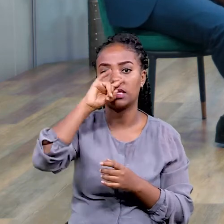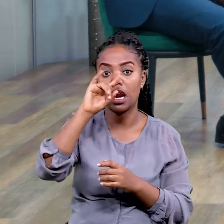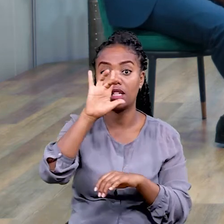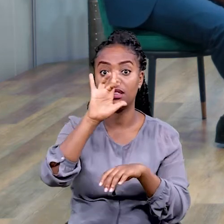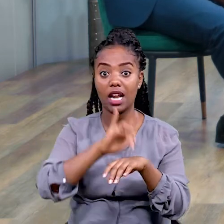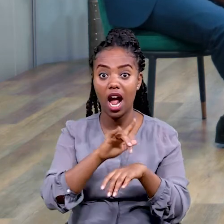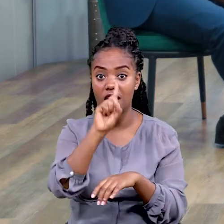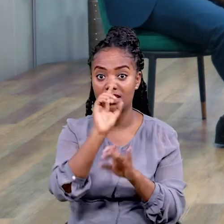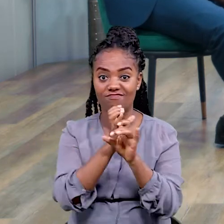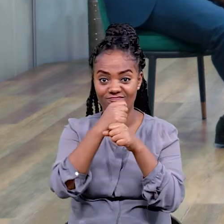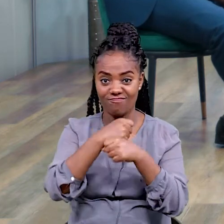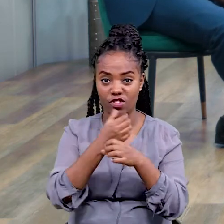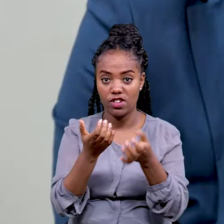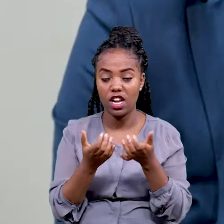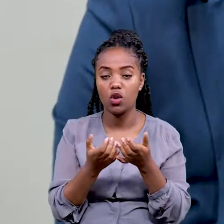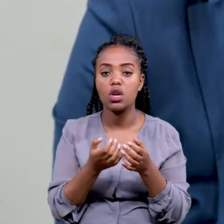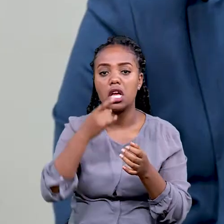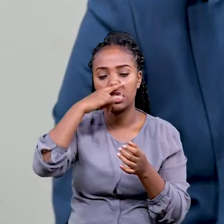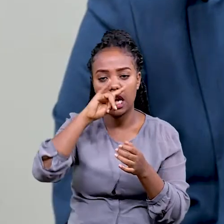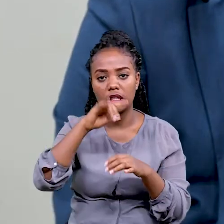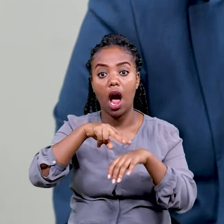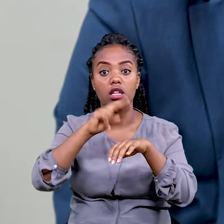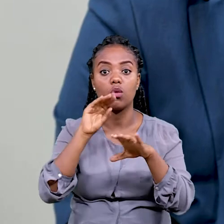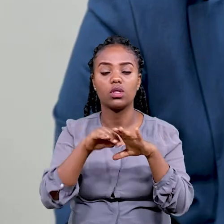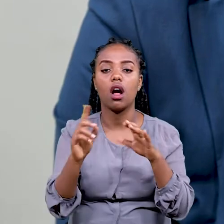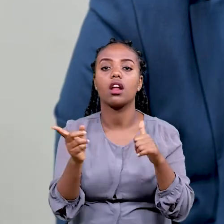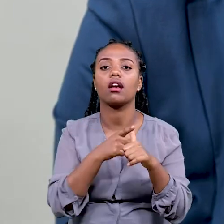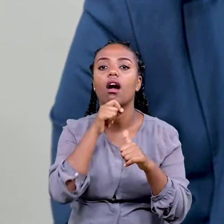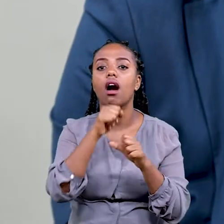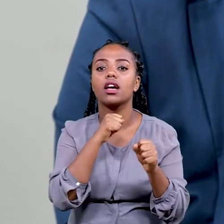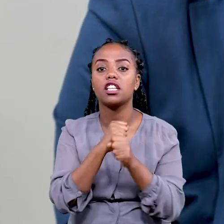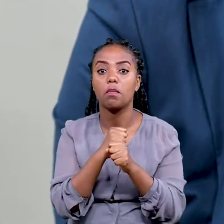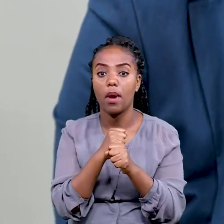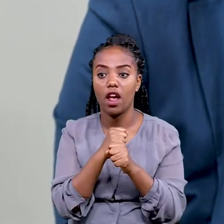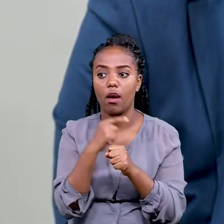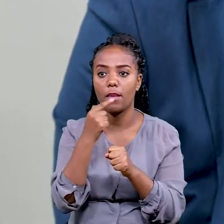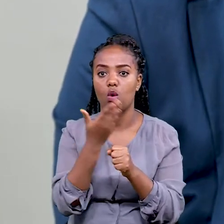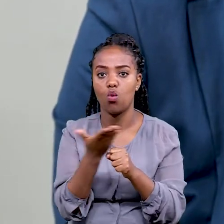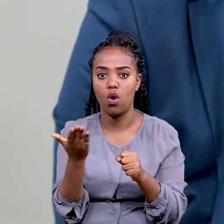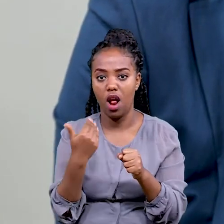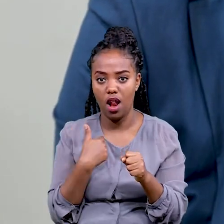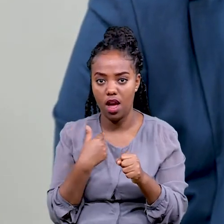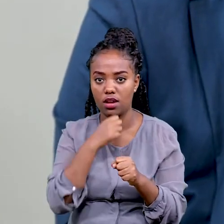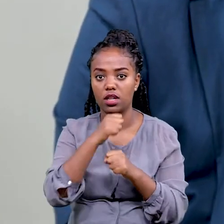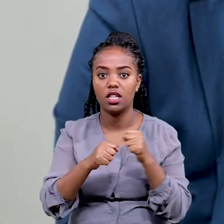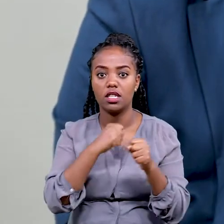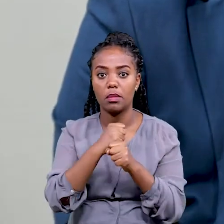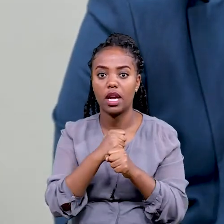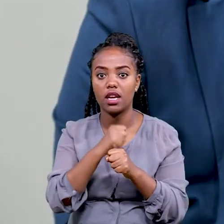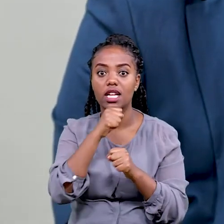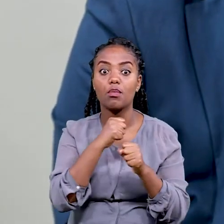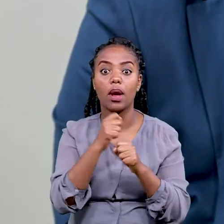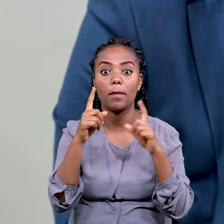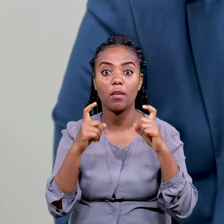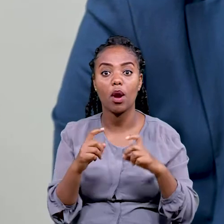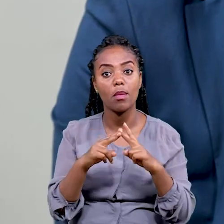አንዴ ላጠቃልና፣ ህጻናት ላይ አሁን ካነሳው ውስጥ አንደኛው እድሜ የሚለው ጉዳይ አለ። እድሜ የእድሜ